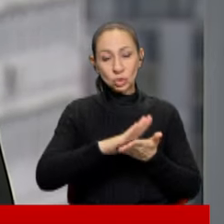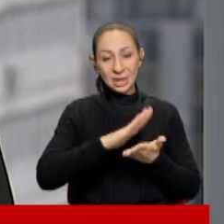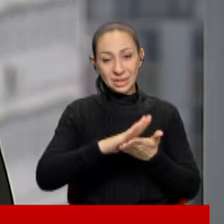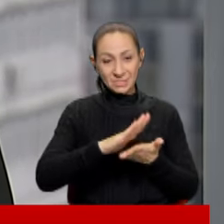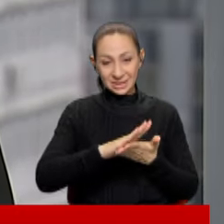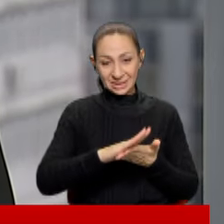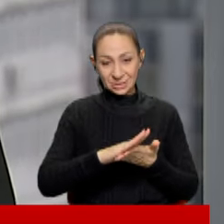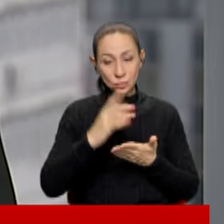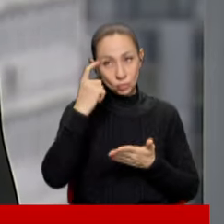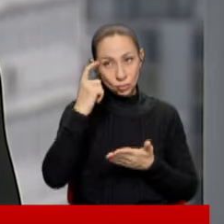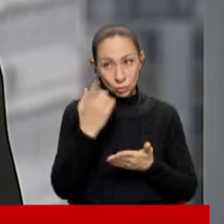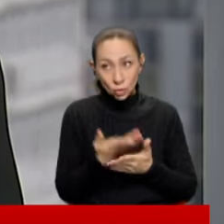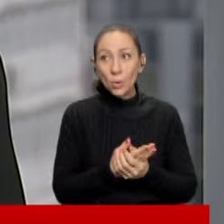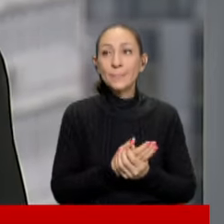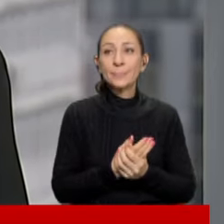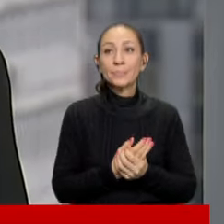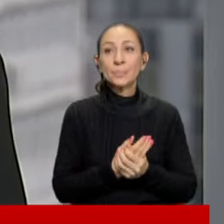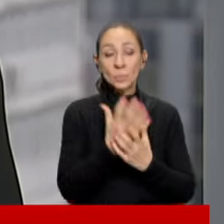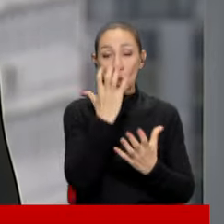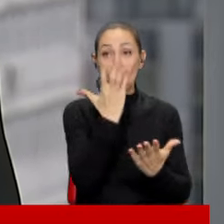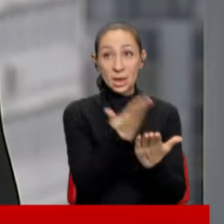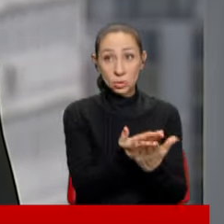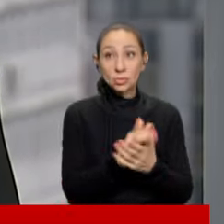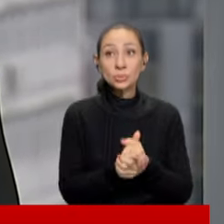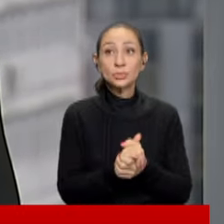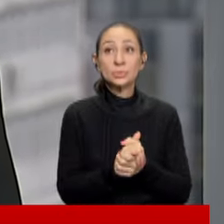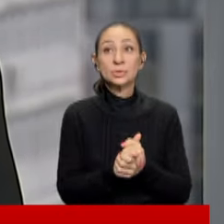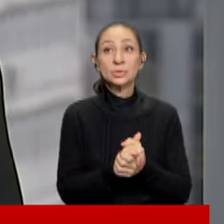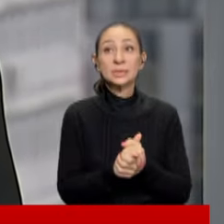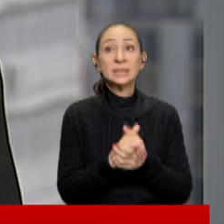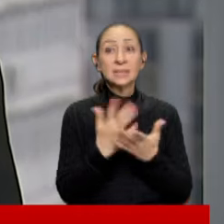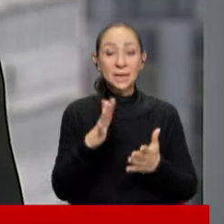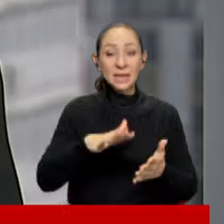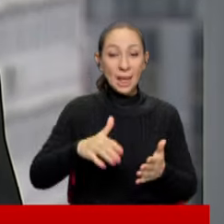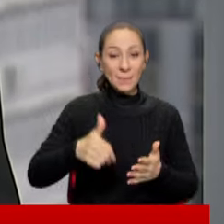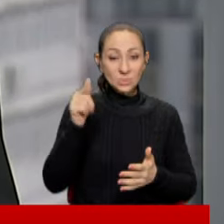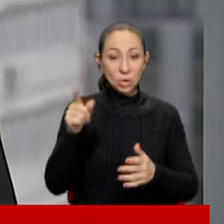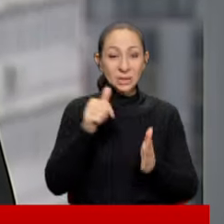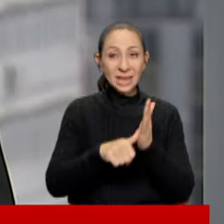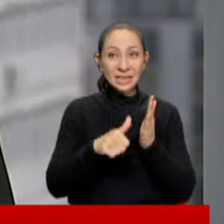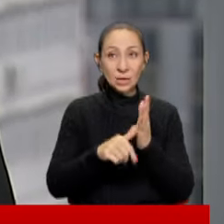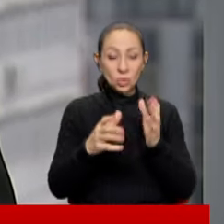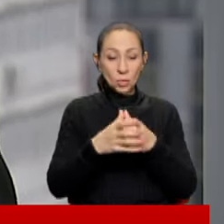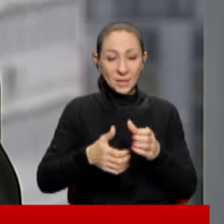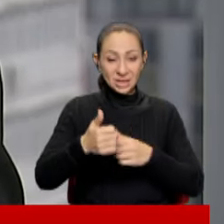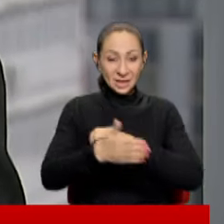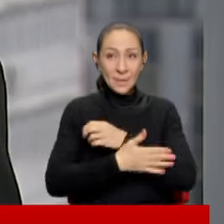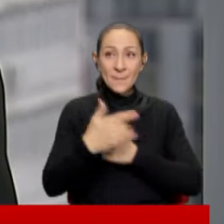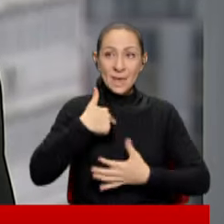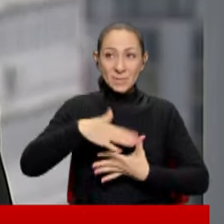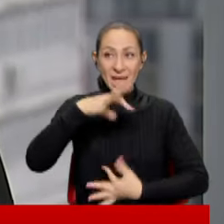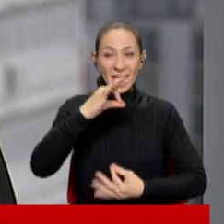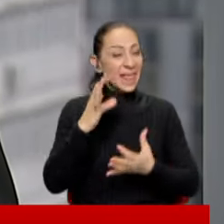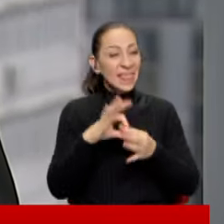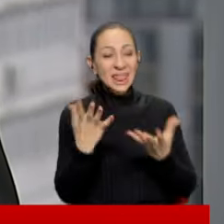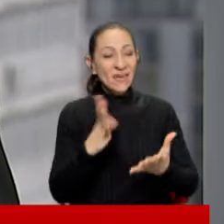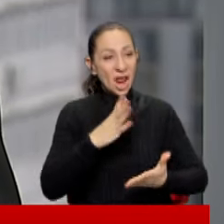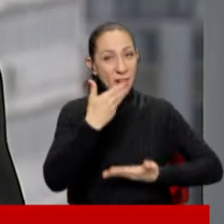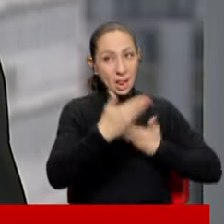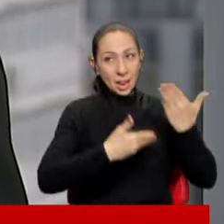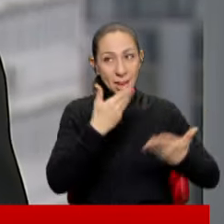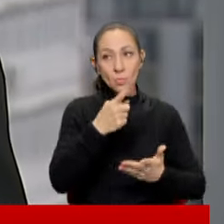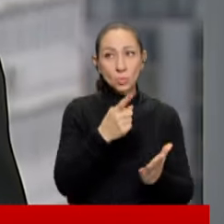düzeltilmesi öngörülüyordu, öneriliyordu. Tabii Genel Başkanımız o tarihte grup başkan vekili olarak benimle ilgili durumu da